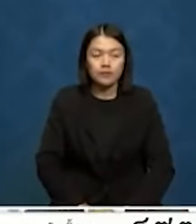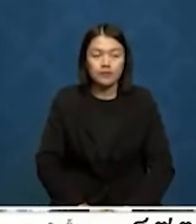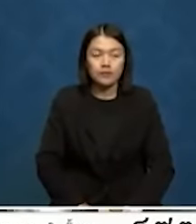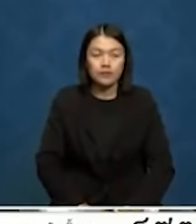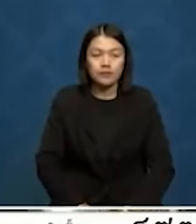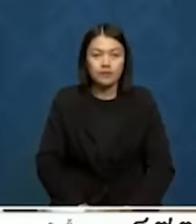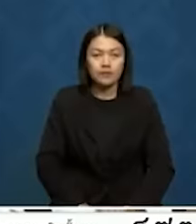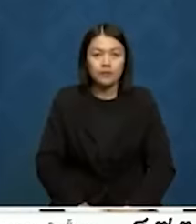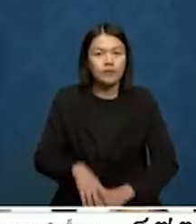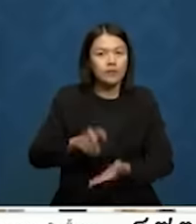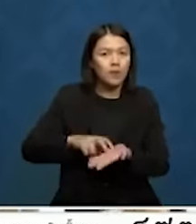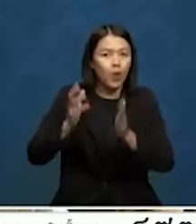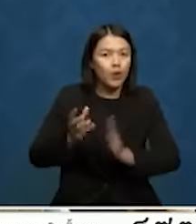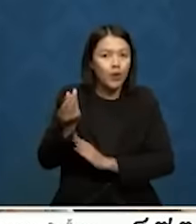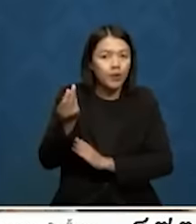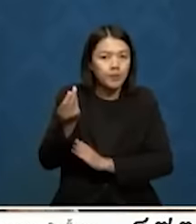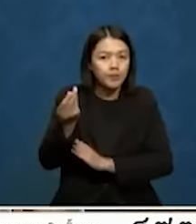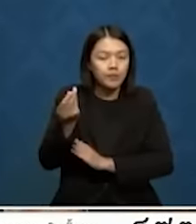แสดงผลว่ารับรองกี่ท่านครับ